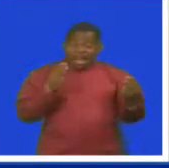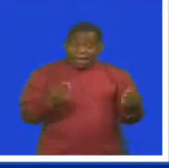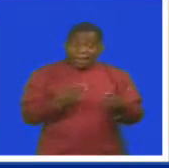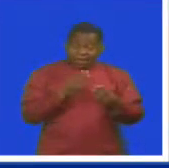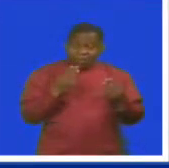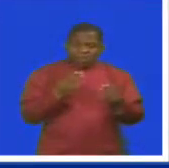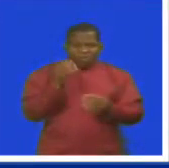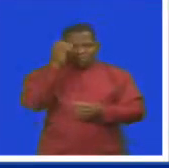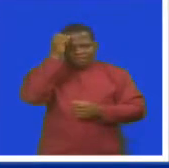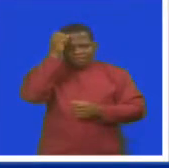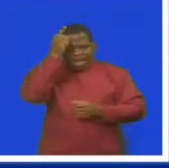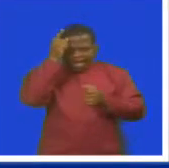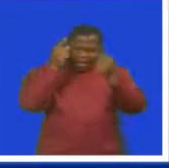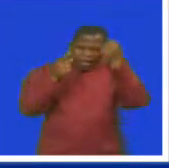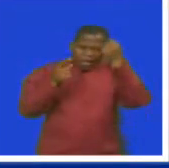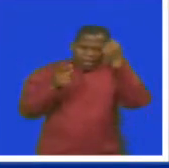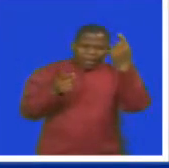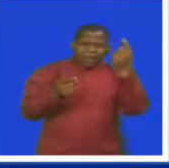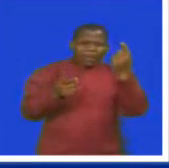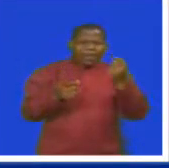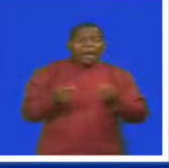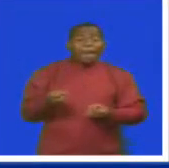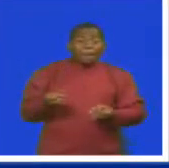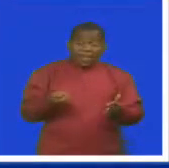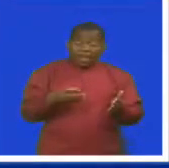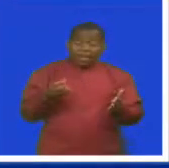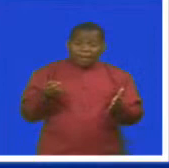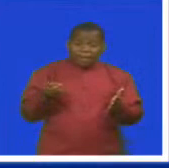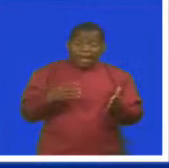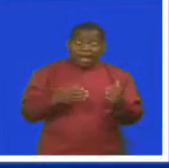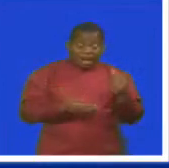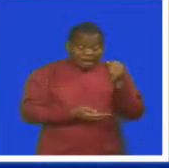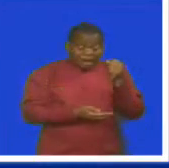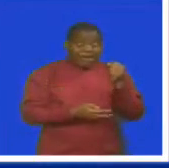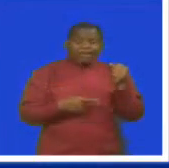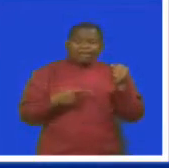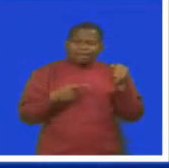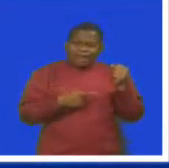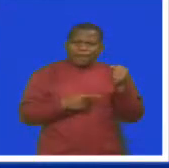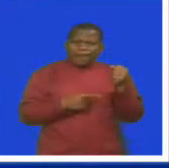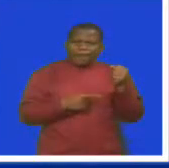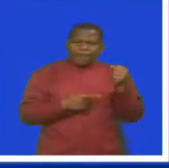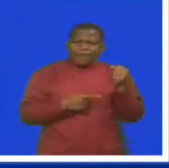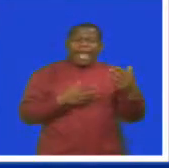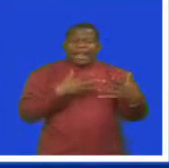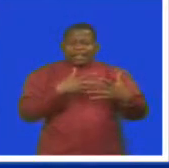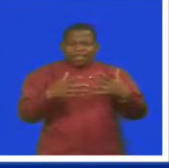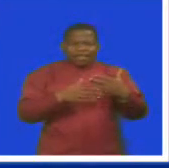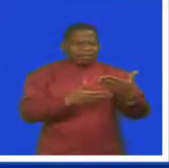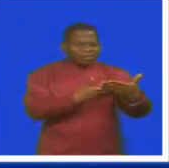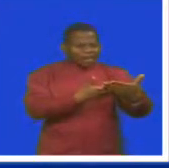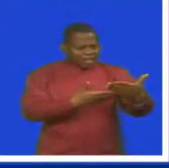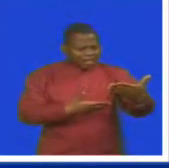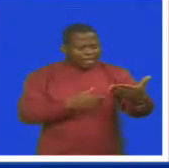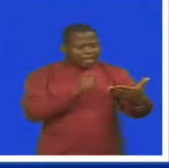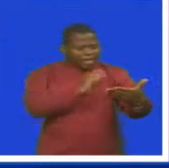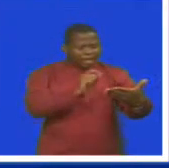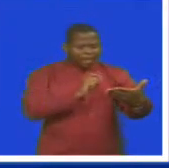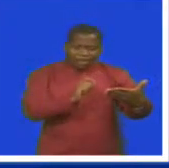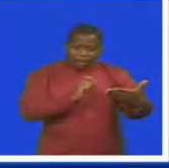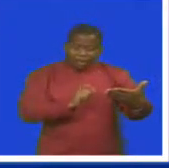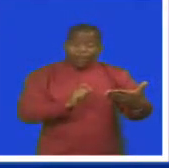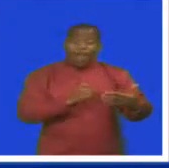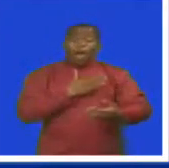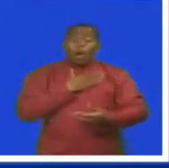speed le service speaker siphinde sibe nale input kule budget ukuthi leluhla lesithi siyalibuka ukuthi lokuvela divert ifanele ukuthi